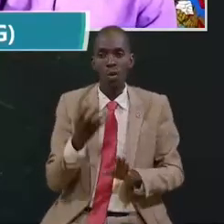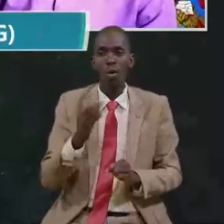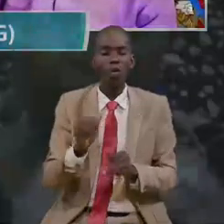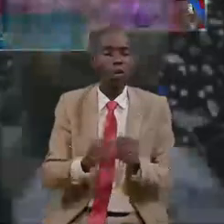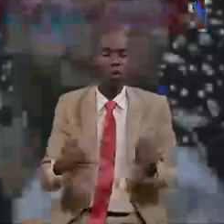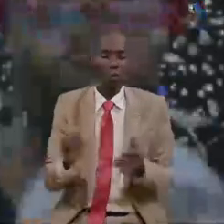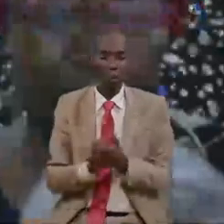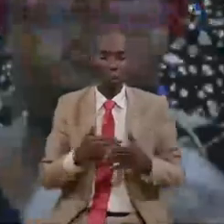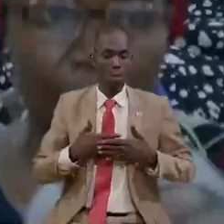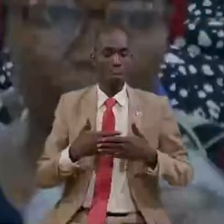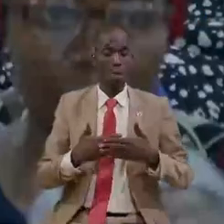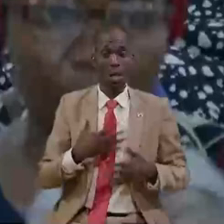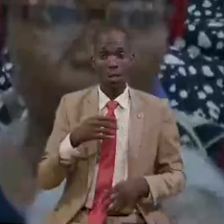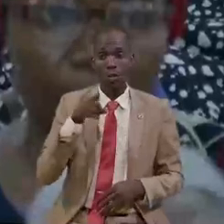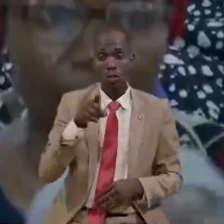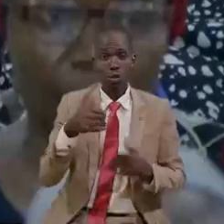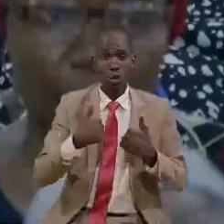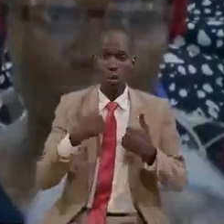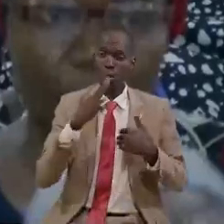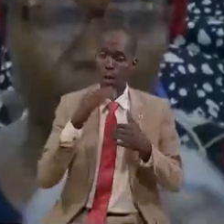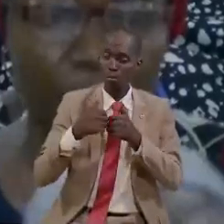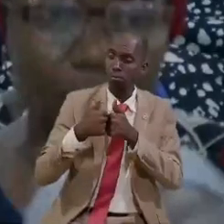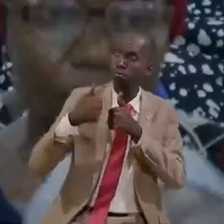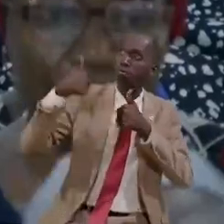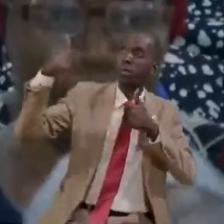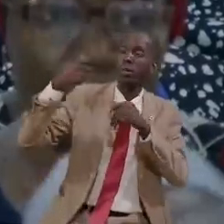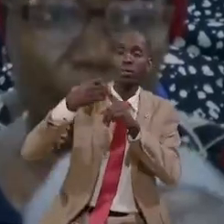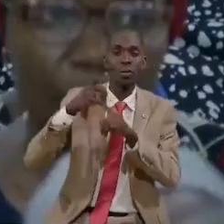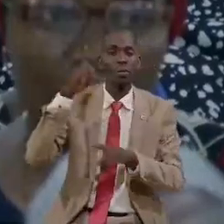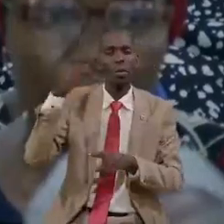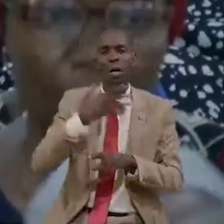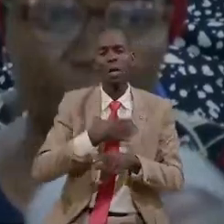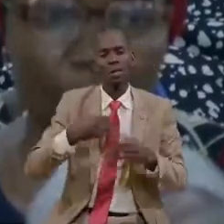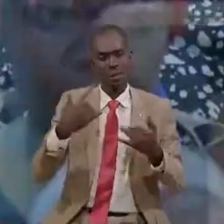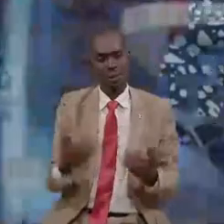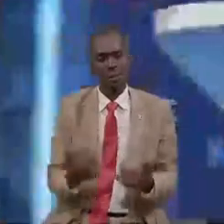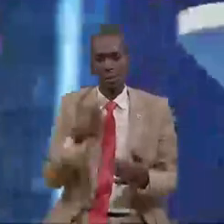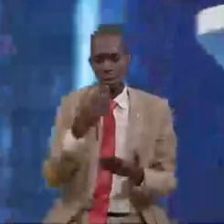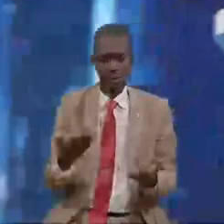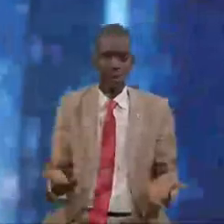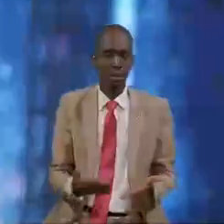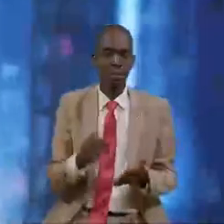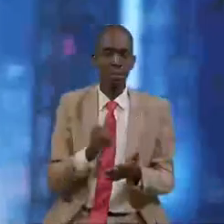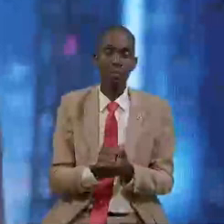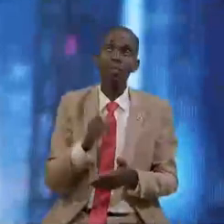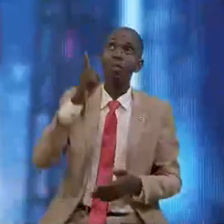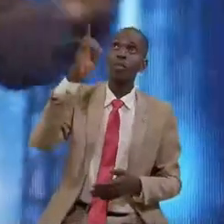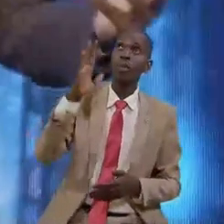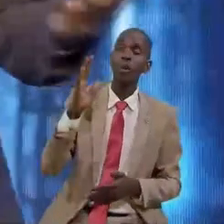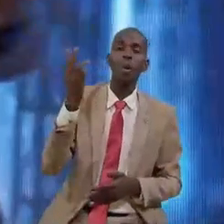qui vit. Et vous avez été séparés d'avec lui. Et c'est dit que